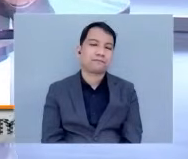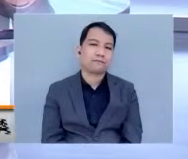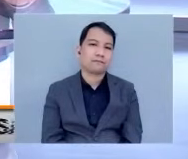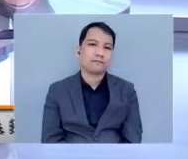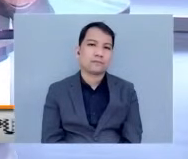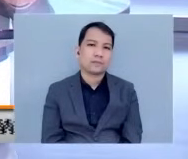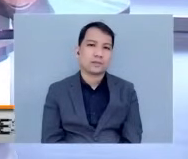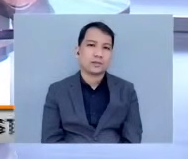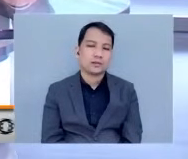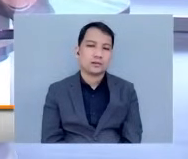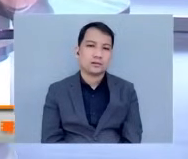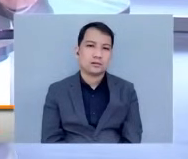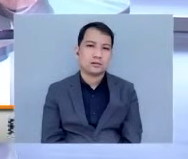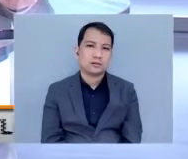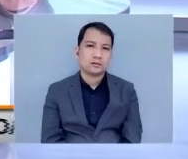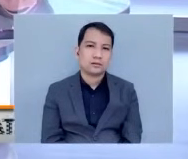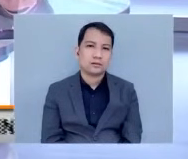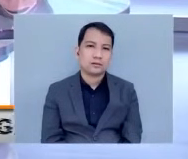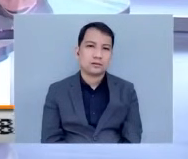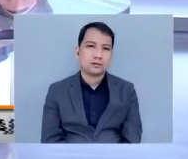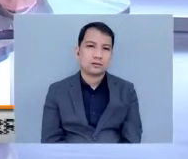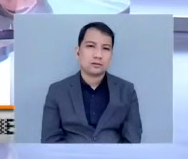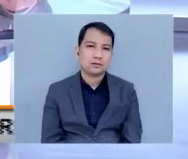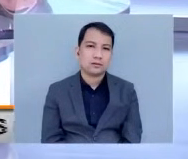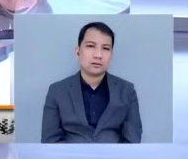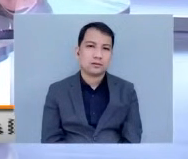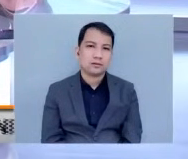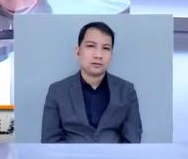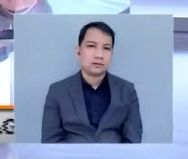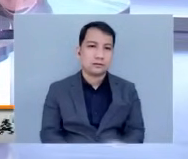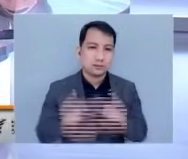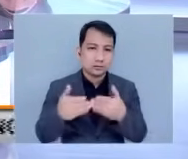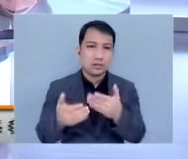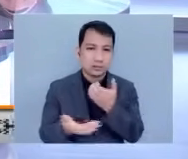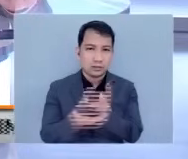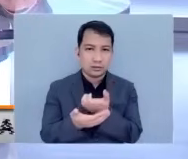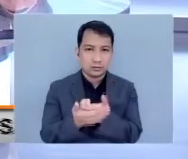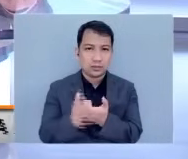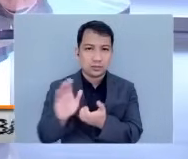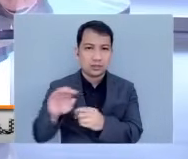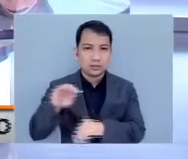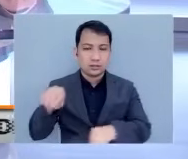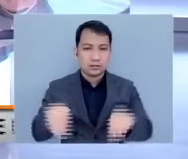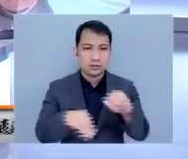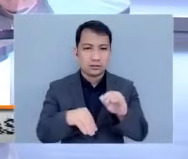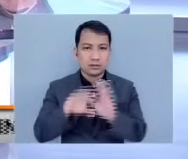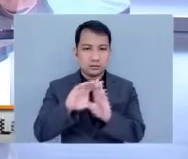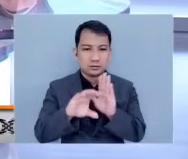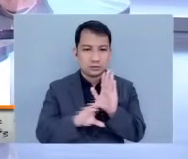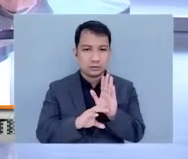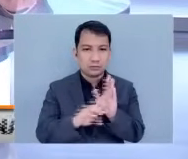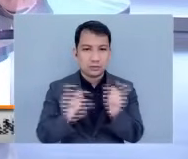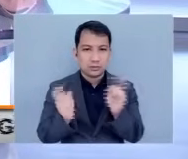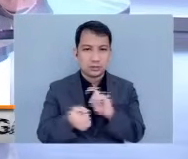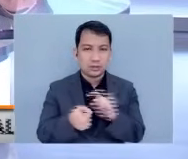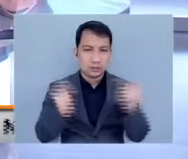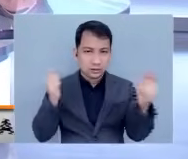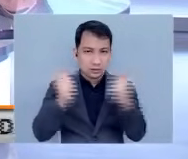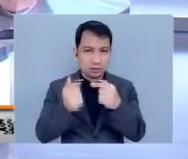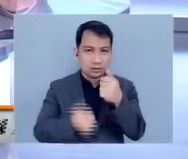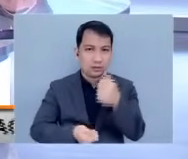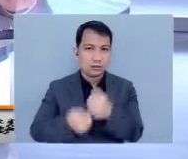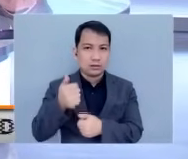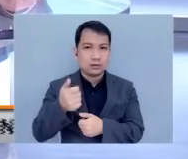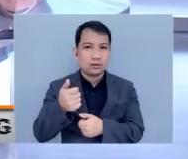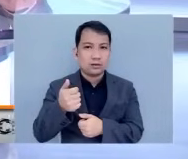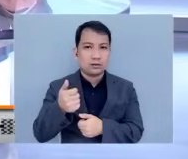rin bukod na resolusyon sa Kamara para gumulong na rin doon ang pag-amyenda sa saligang batas. Target nilang maipasa ang tsa-tsa bago